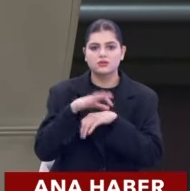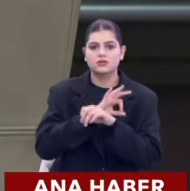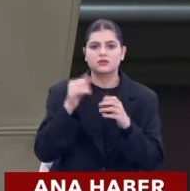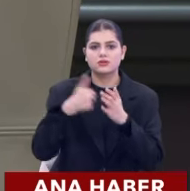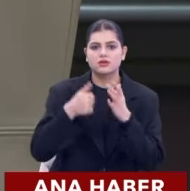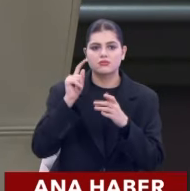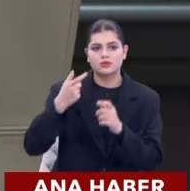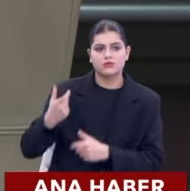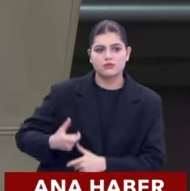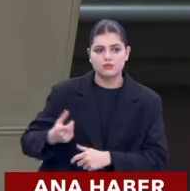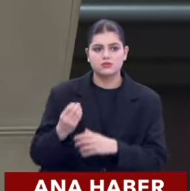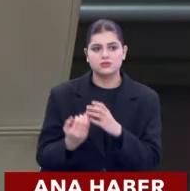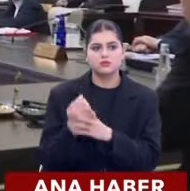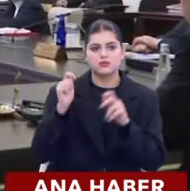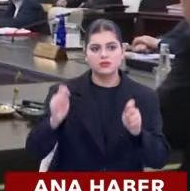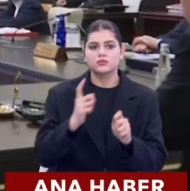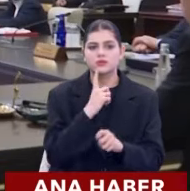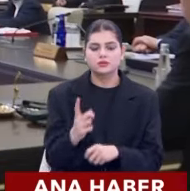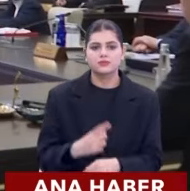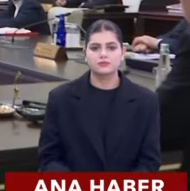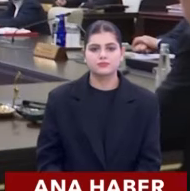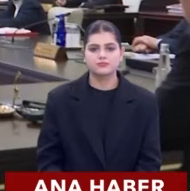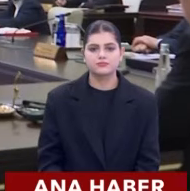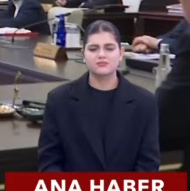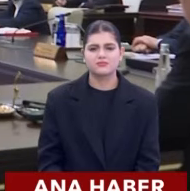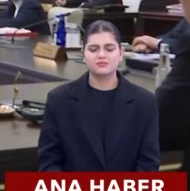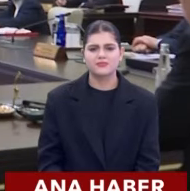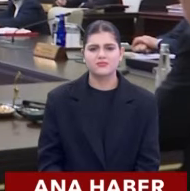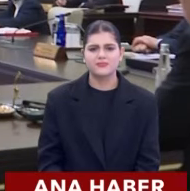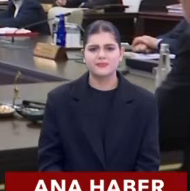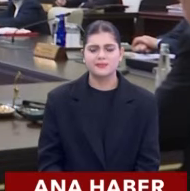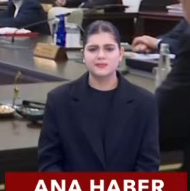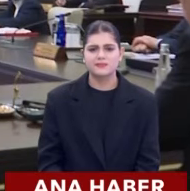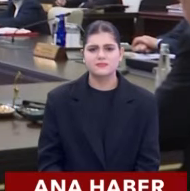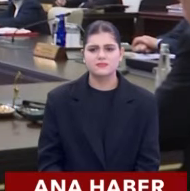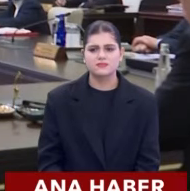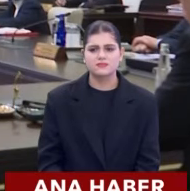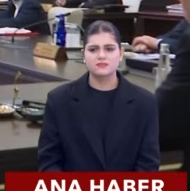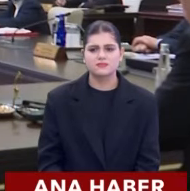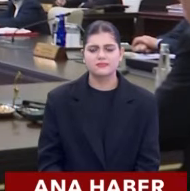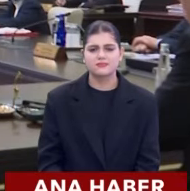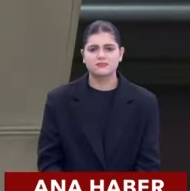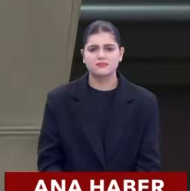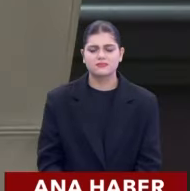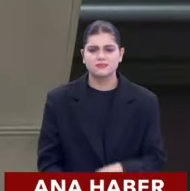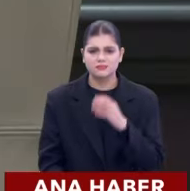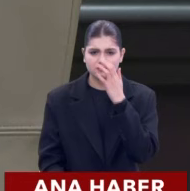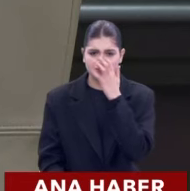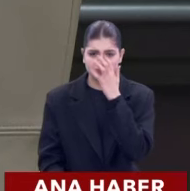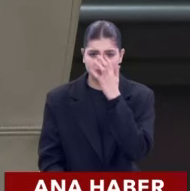tarihi bir göreve çıkacaksın. Tüm hazırlıklarımızı tamamlamış vaziyette görev saatini beklemekteyiz Sayın Cumhurbaşkanım.